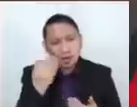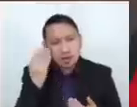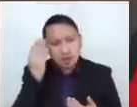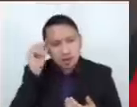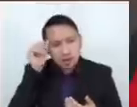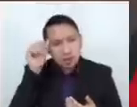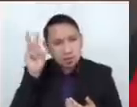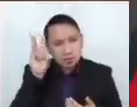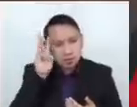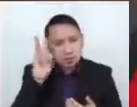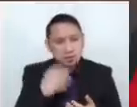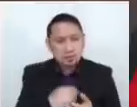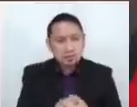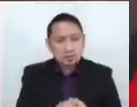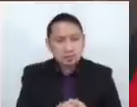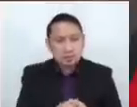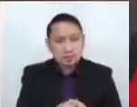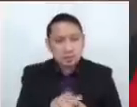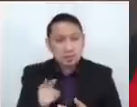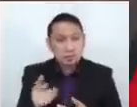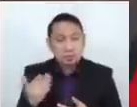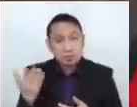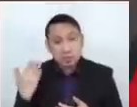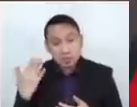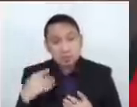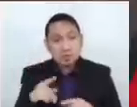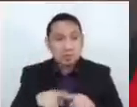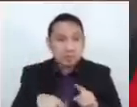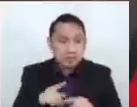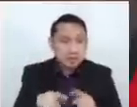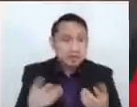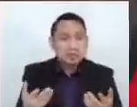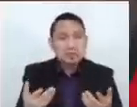dating cabinet member niya, mga balkada niya sa golf,